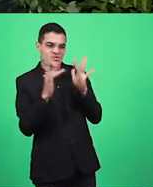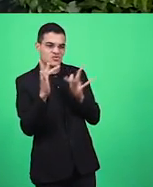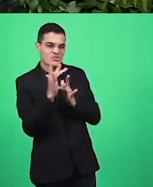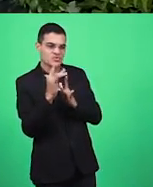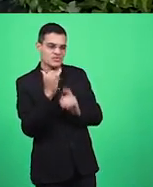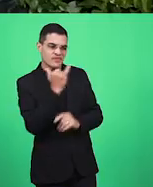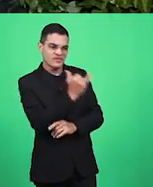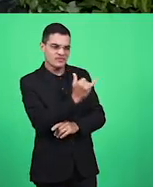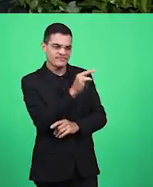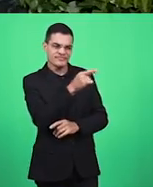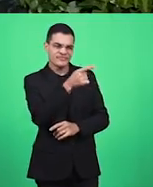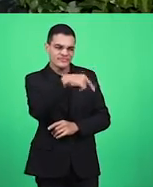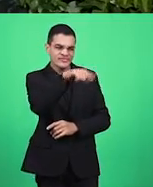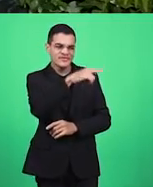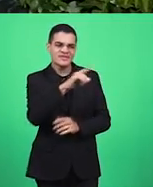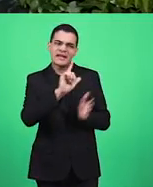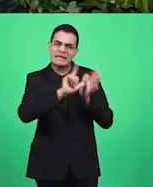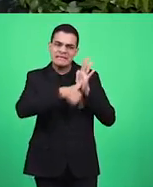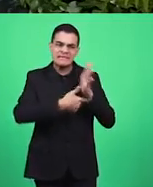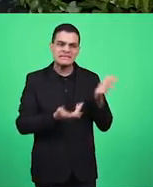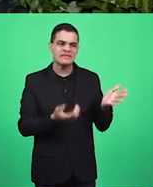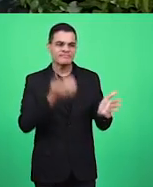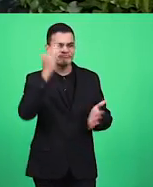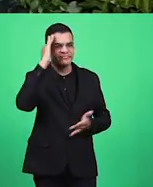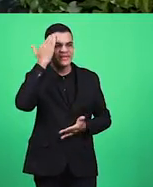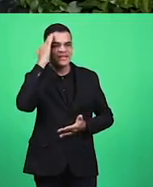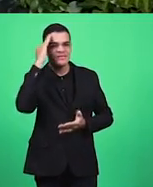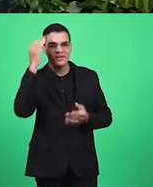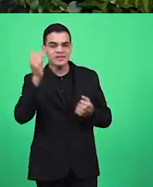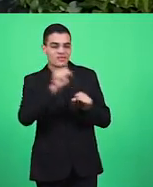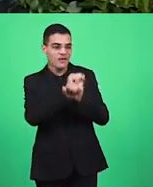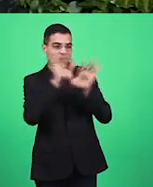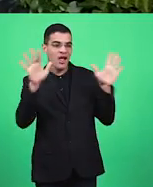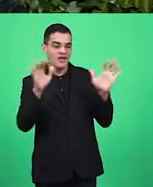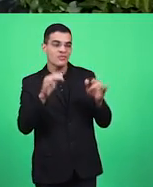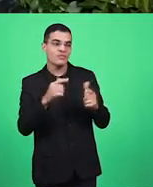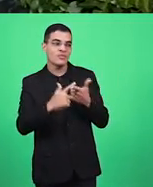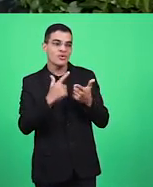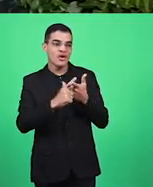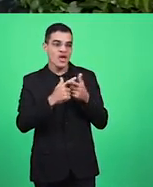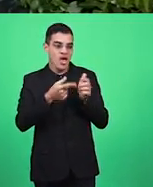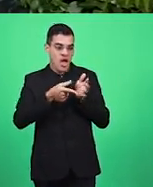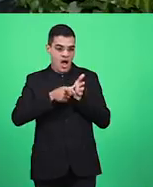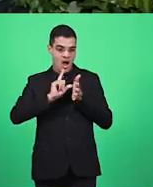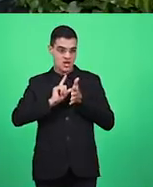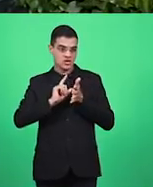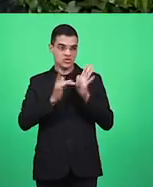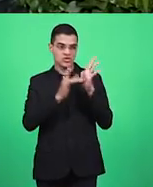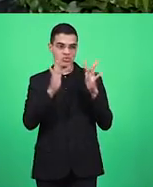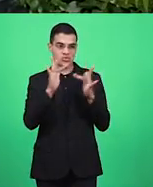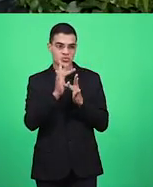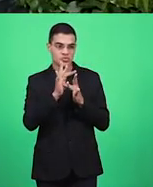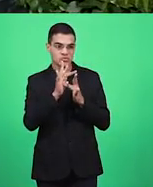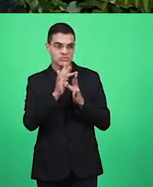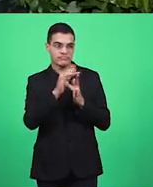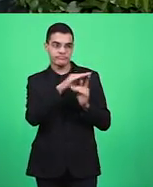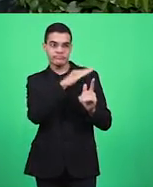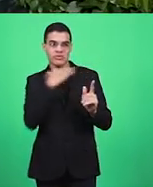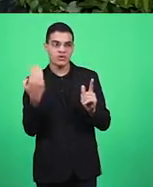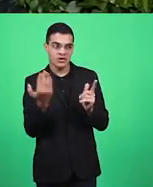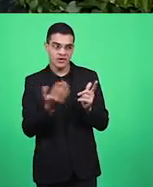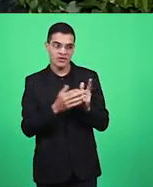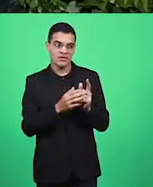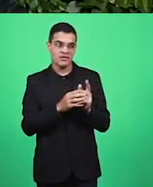А Иисус говорит, он несмысленный и медлительный сердцем, чтобы веровать всему, что